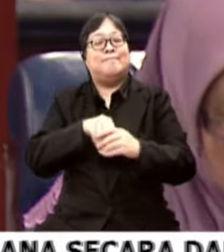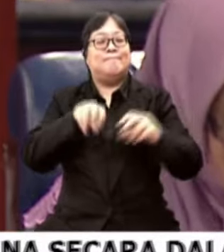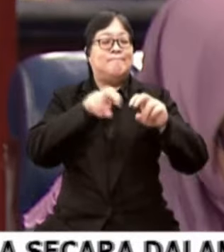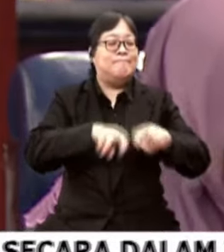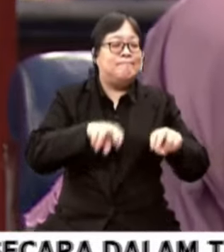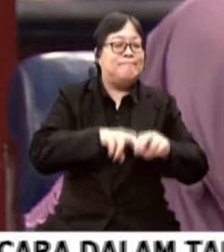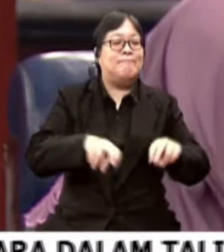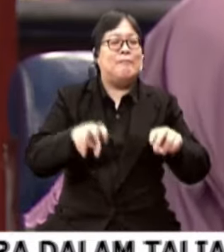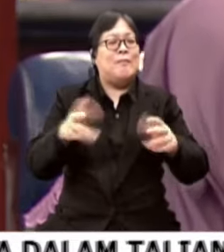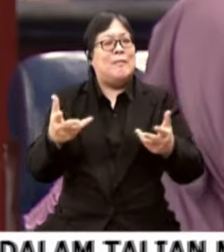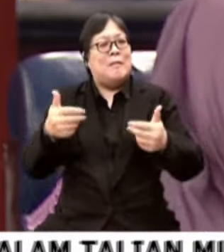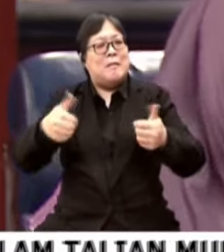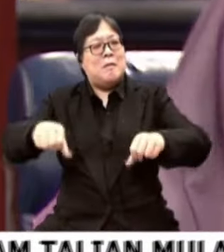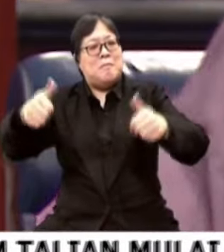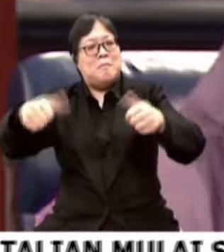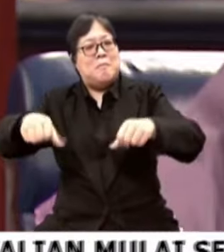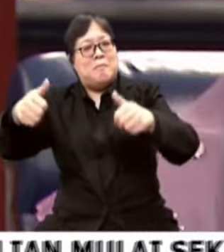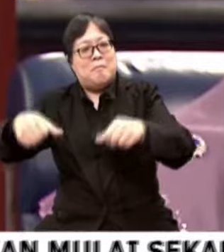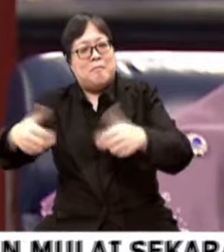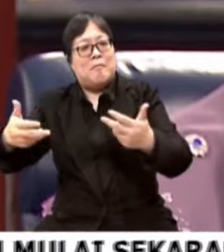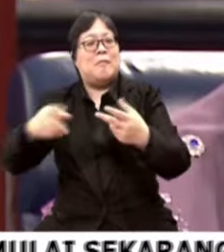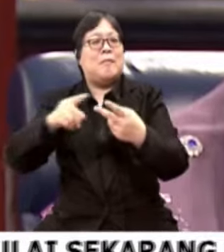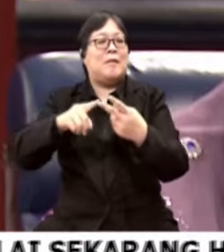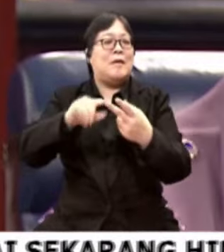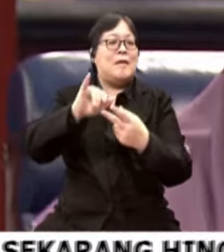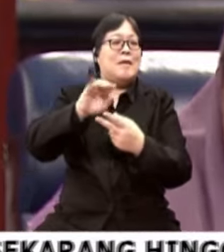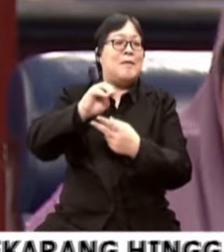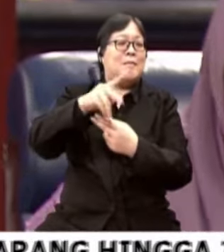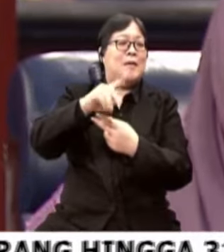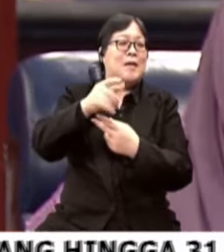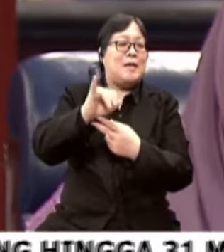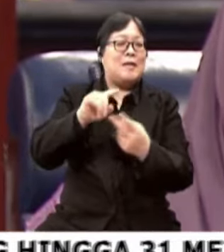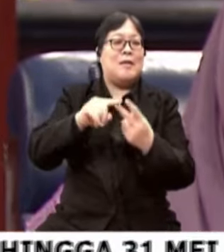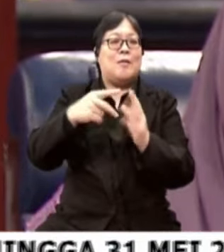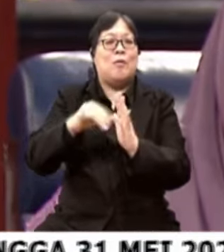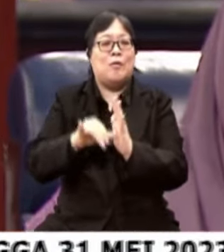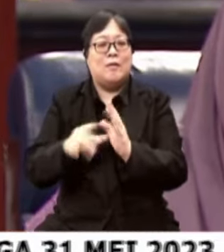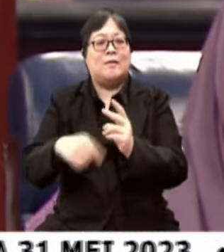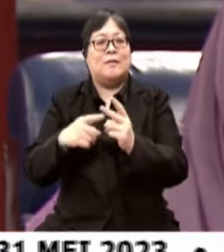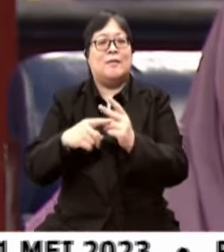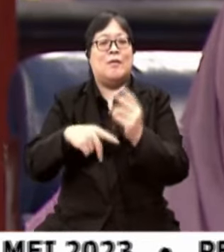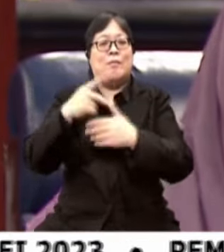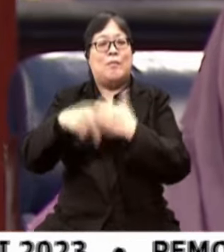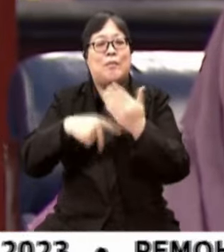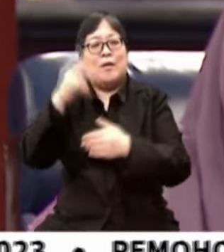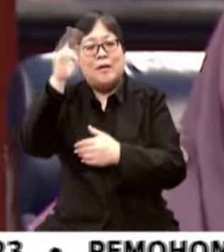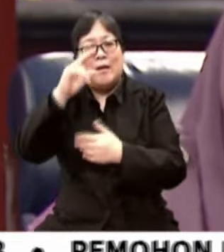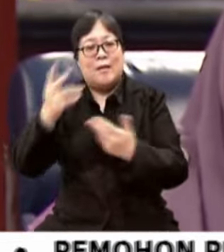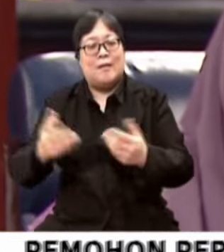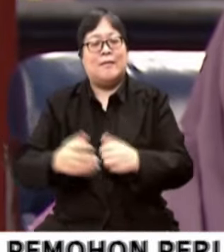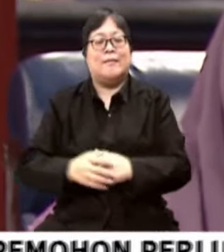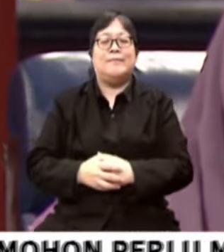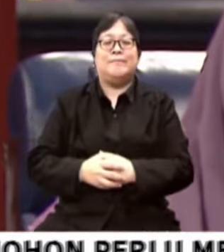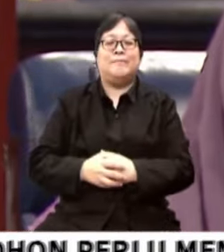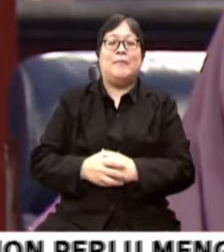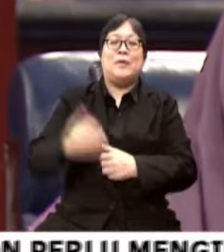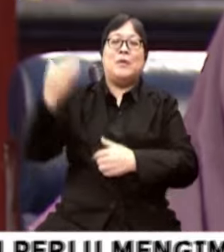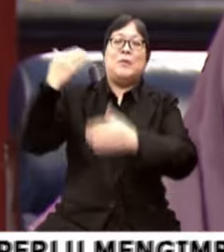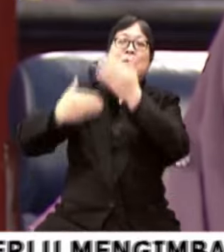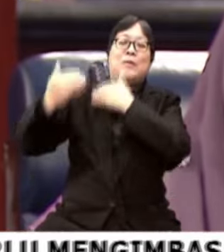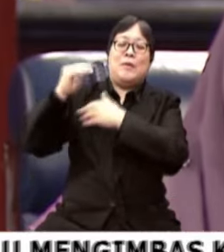menganalisa kesan dan juga implikasi pelaksanaan polisi dan program kerajaan terhadap Konser Ridho rakyat kalau